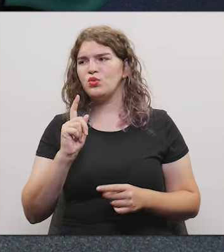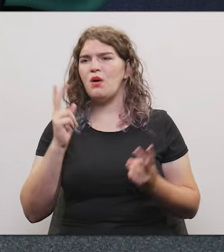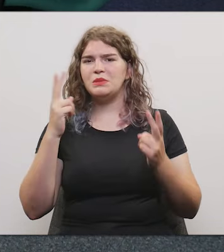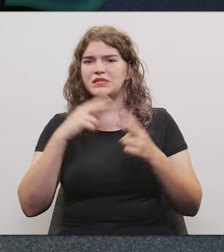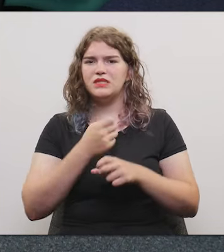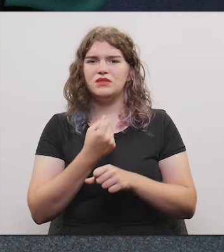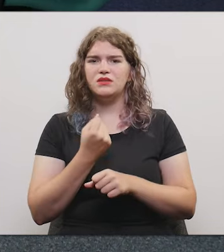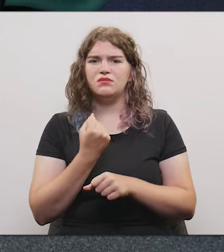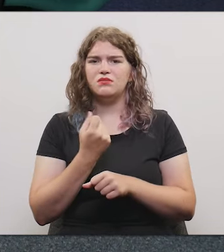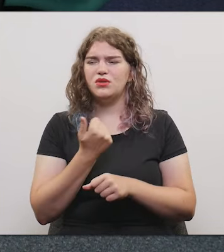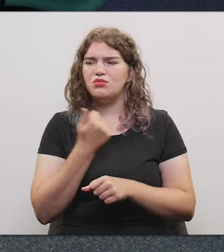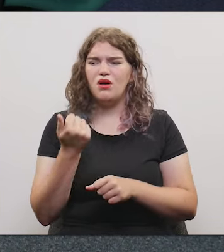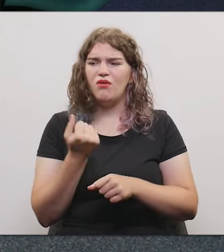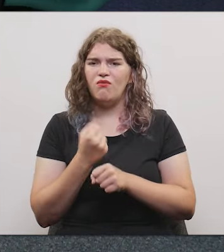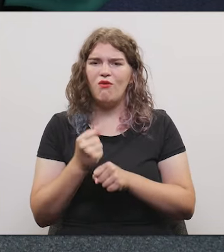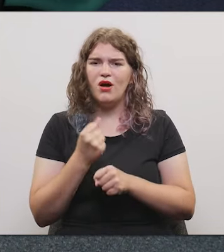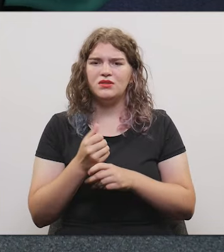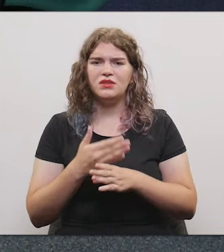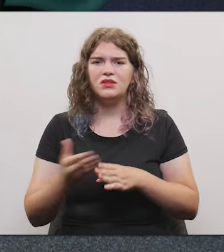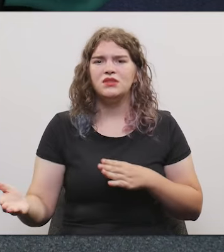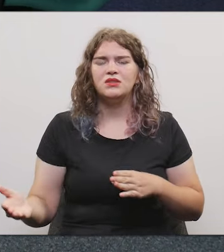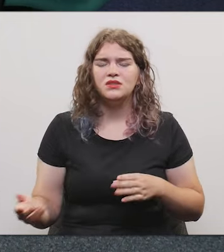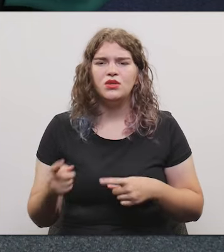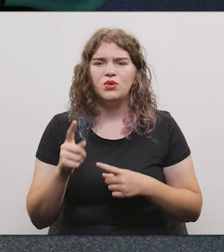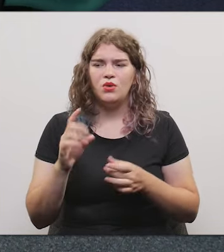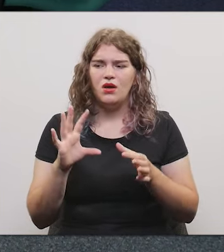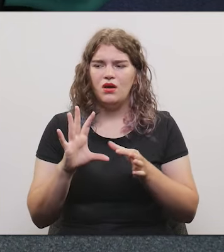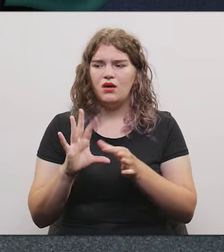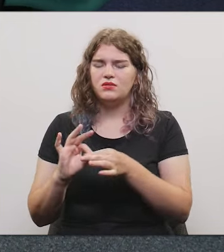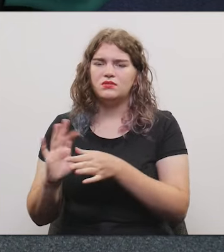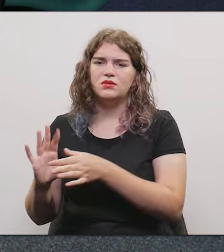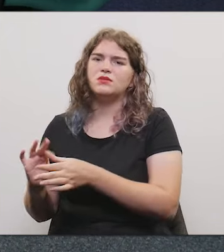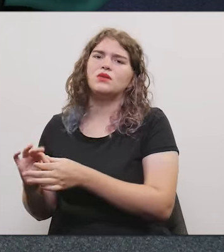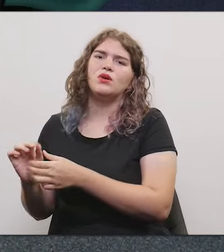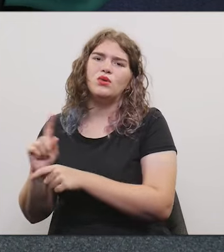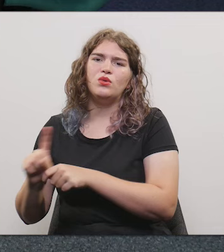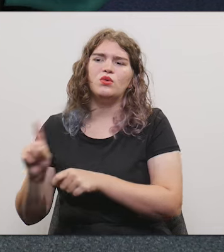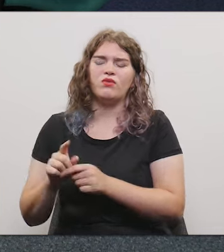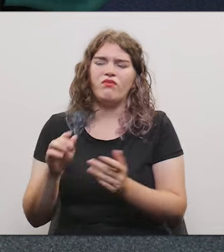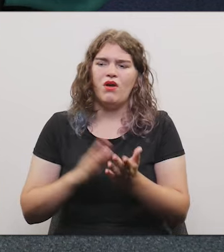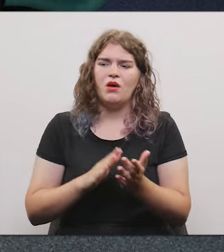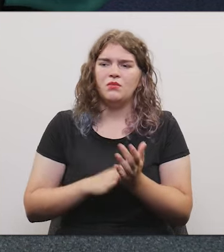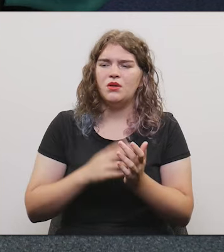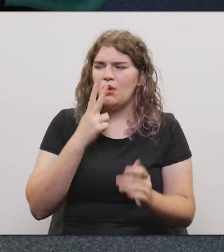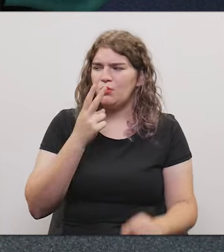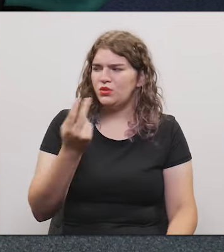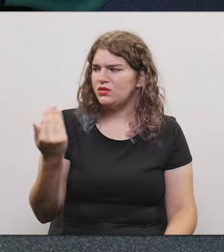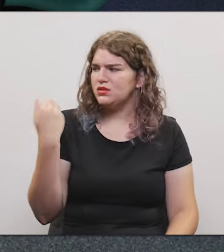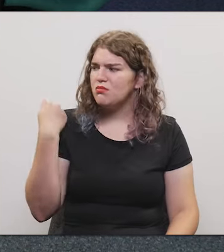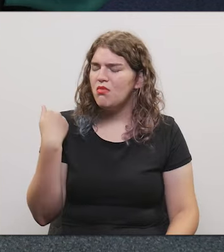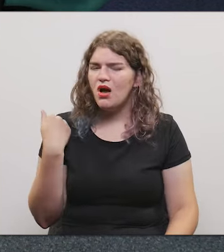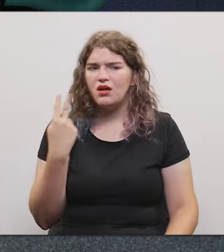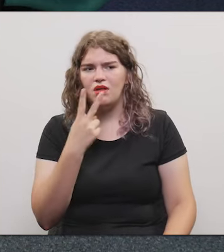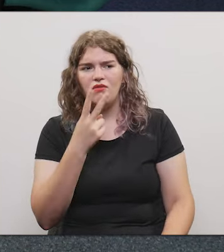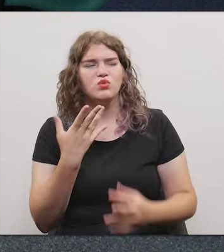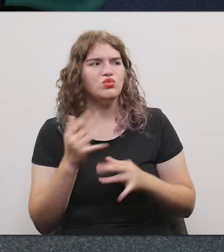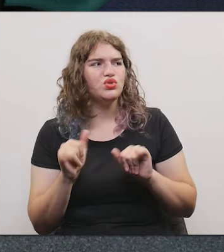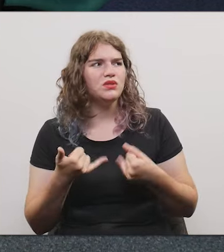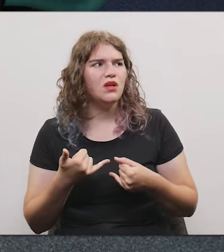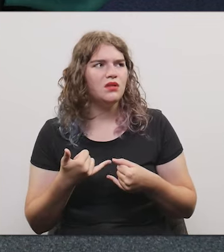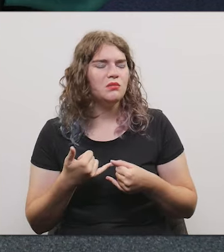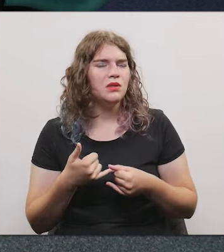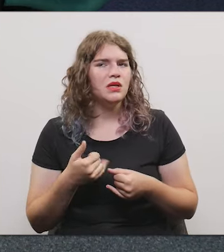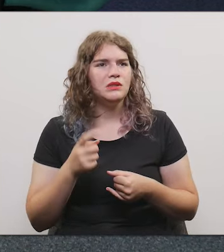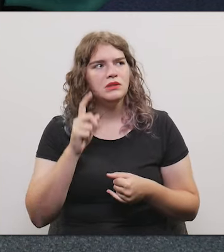Și nu mi-am dat seama decât târziu, când am corelat anumite fapte și m-am uitat în urmă și am văzut ce